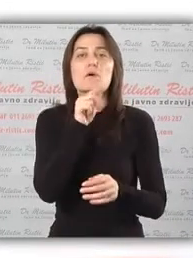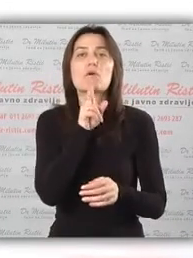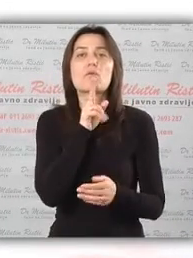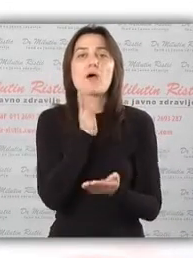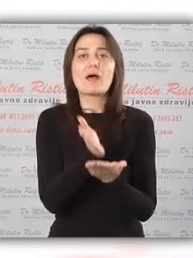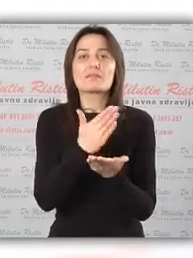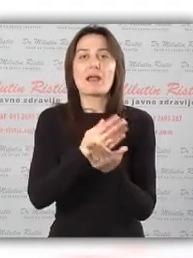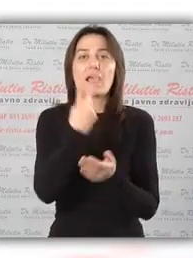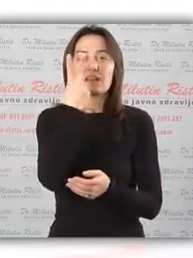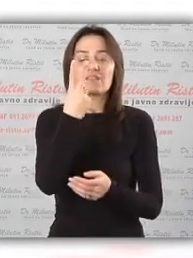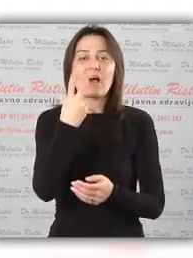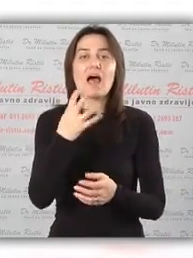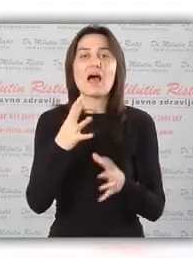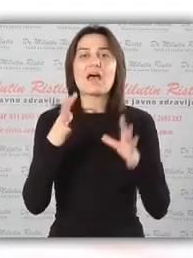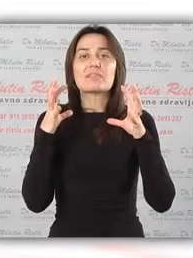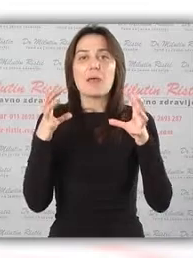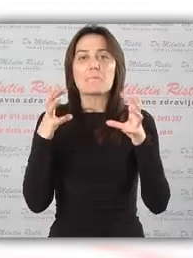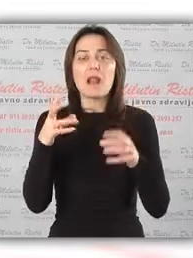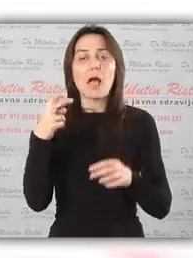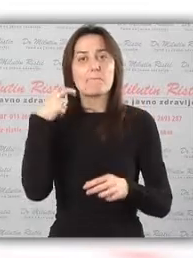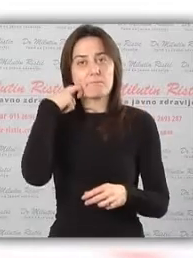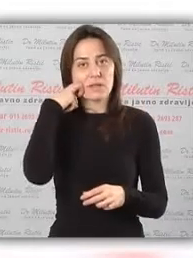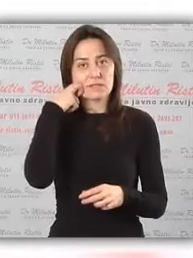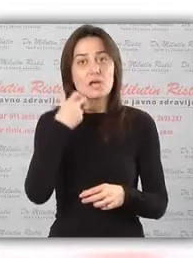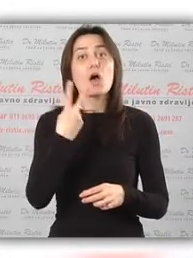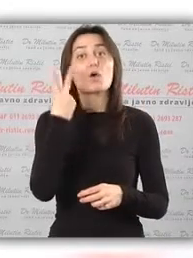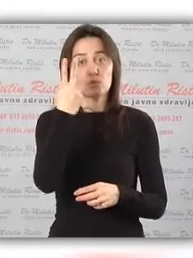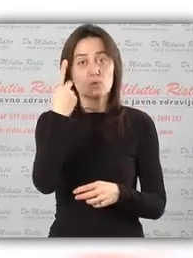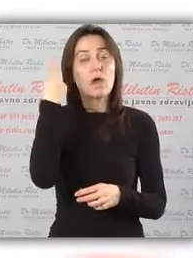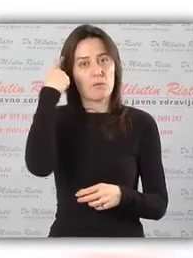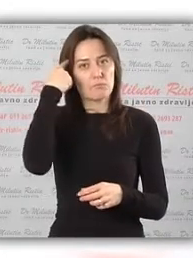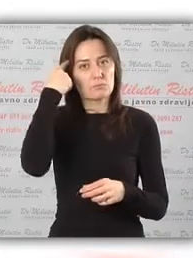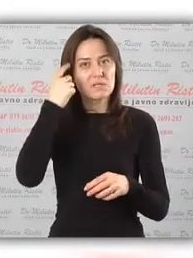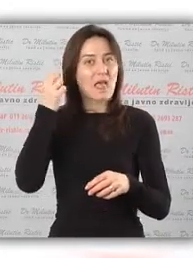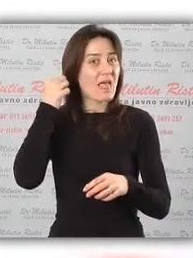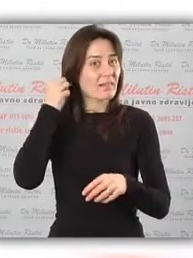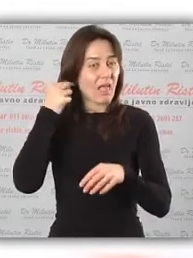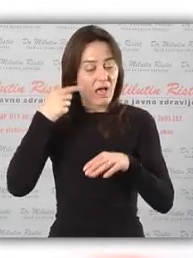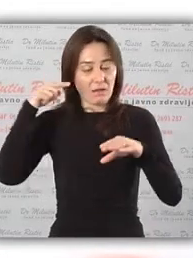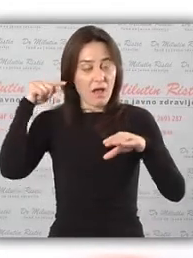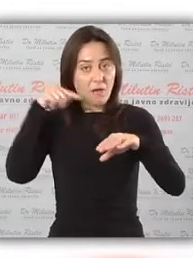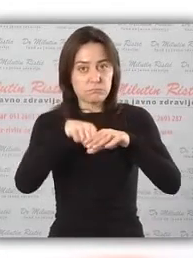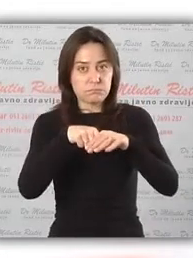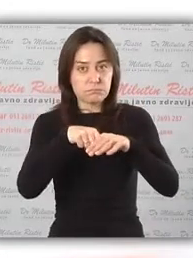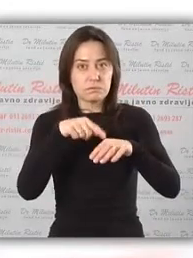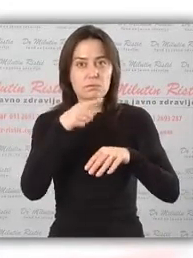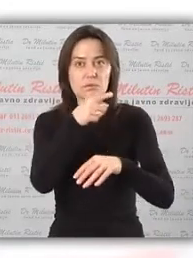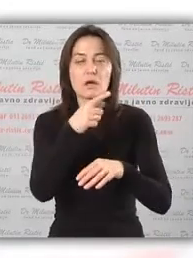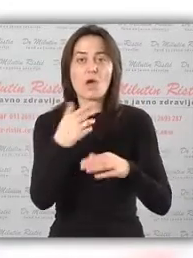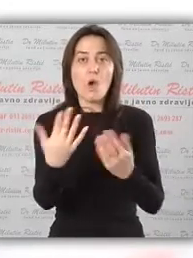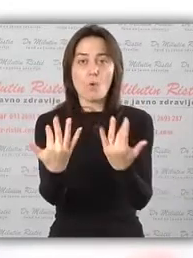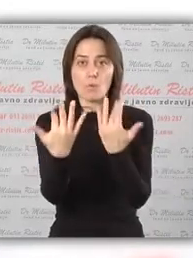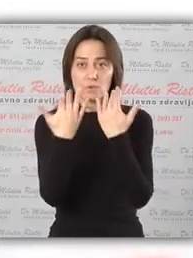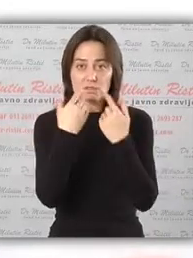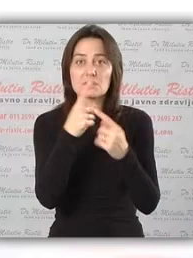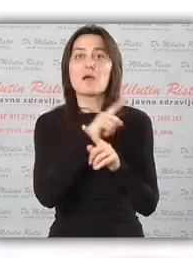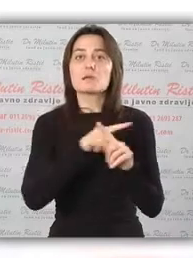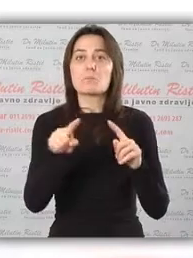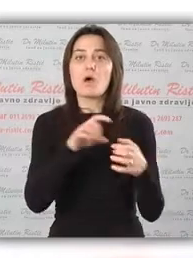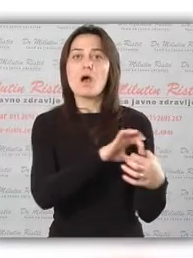brazde koja deli dva debela mesa. Druga teorija pretpostavlja urastanje dlake, što se dešava pod